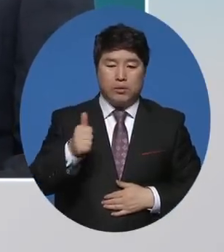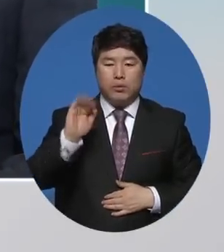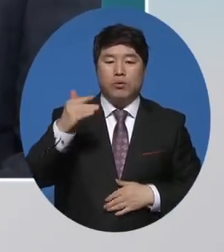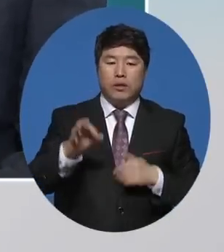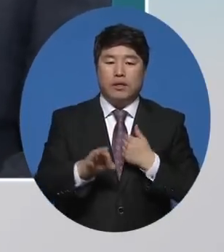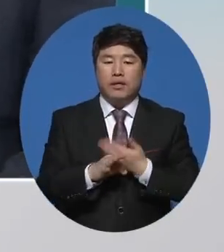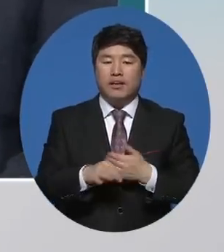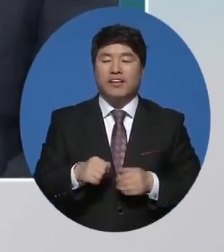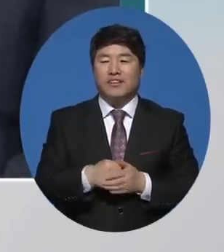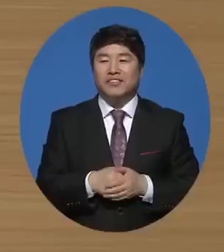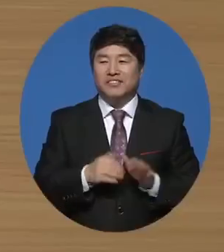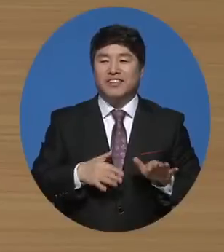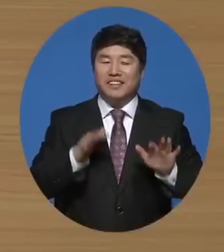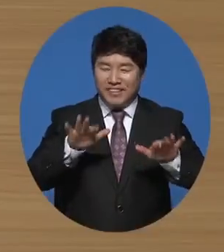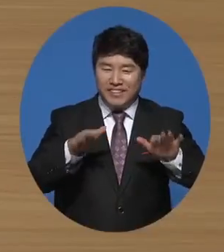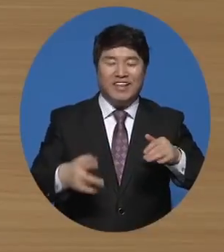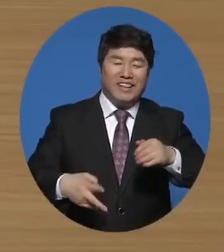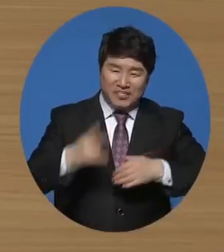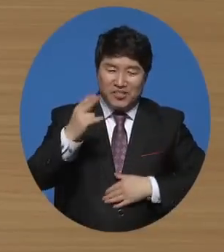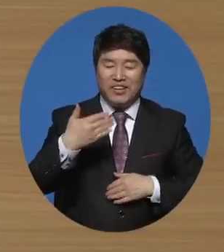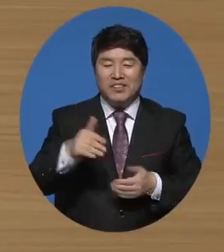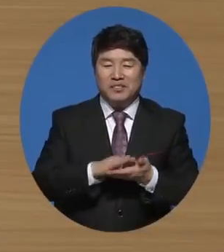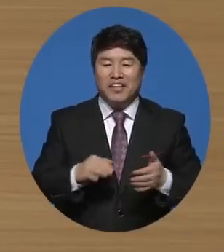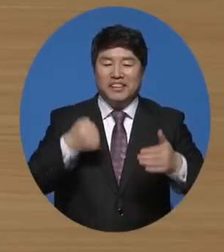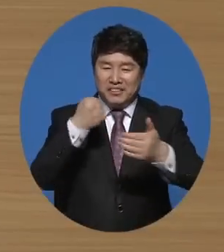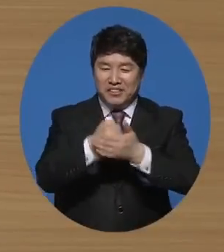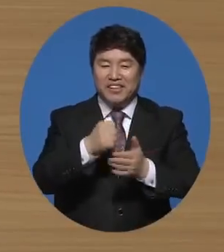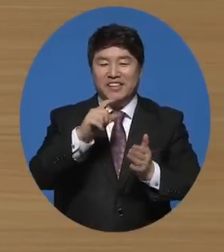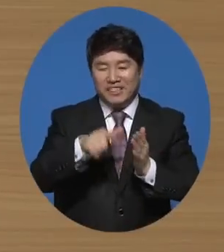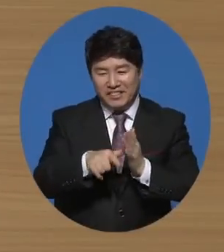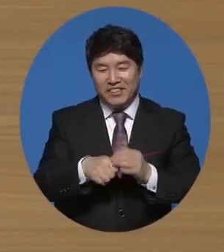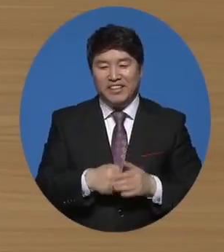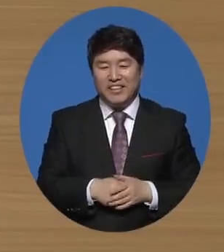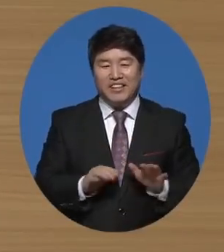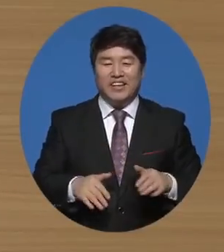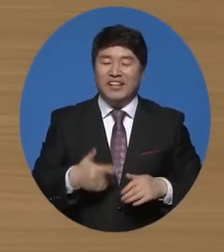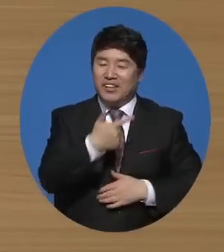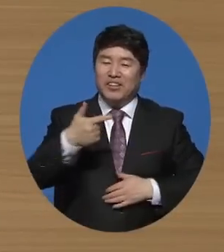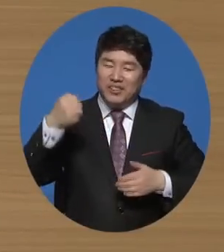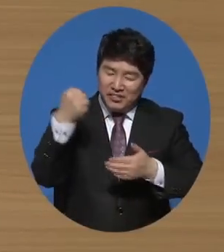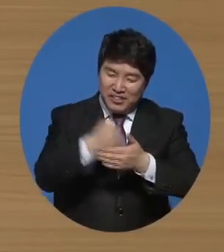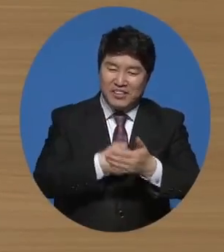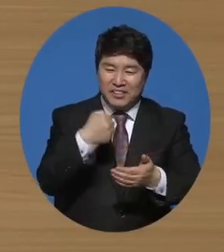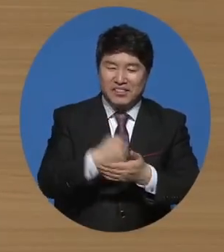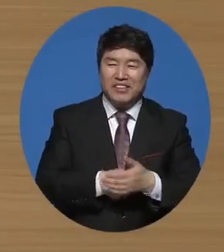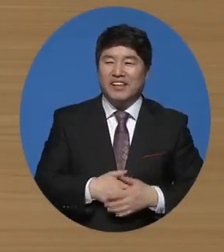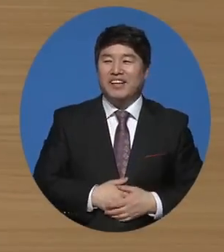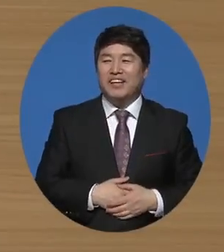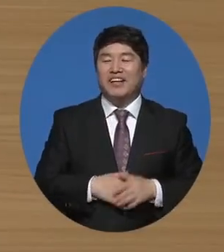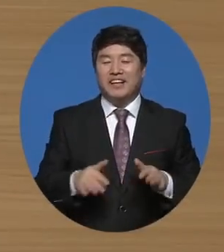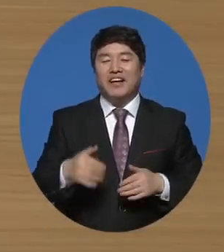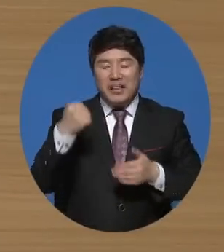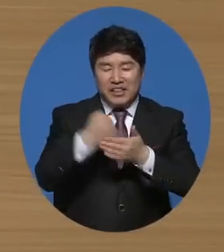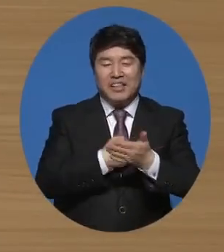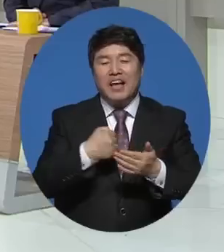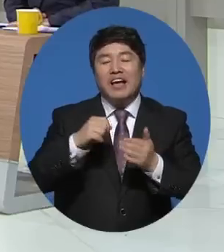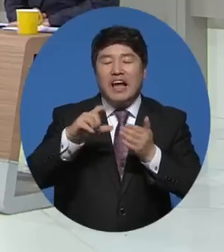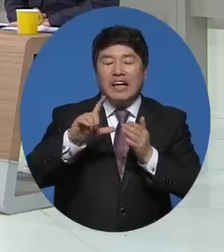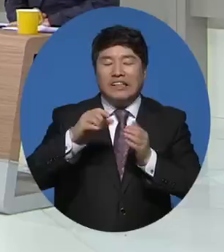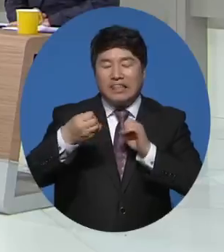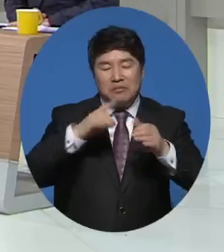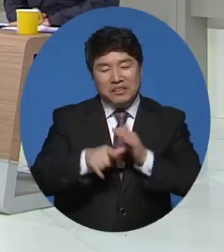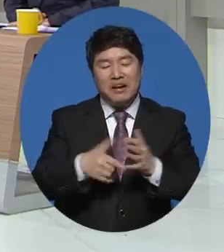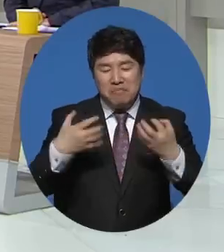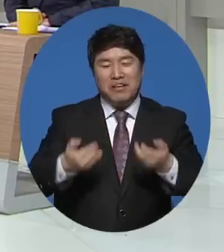여기까지 듣고 가겠습니다 정해진 시간이 답변 시간을 안 주시면 너무 아쉽네요 아 답변 시 많이 드렸어요네 저희가